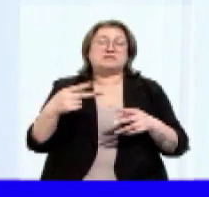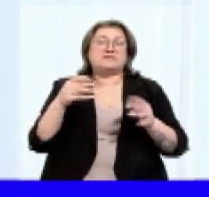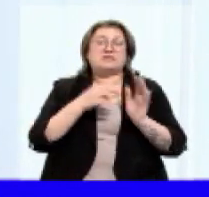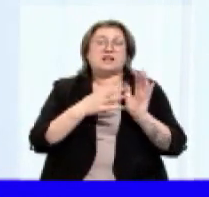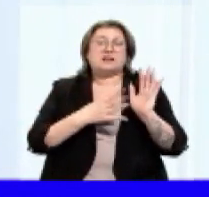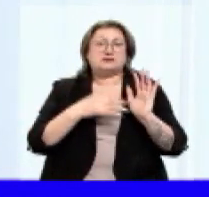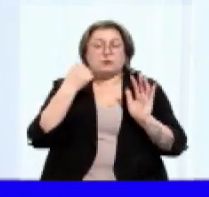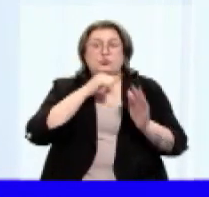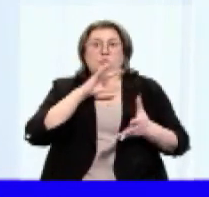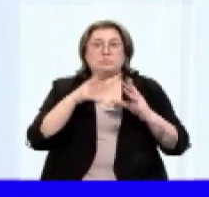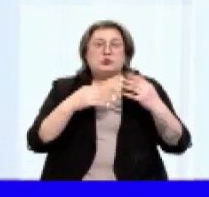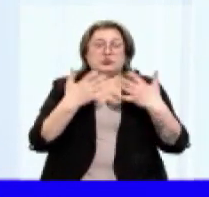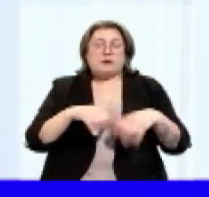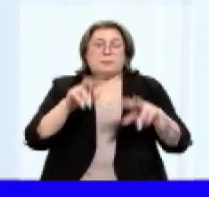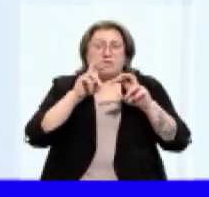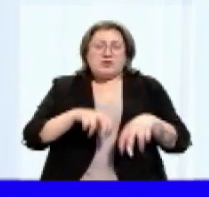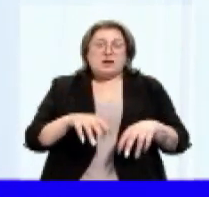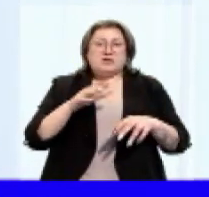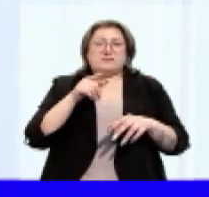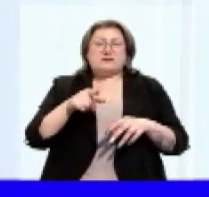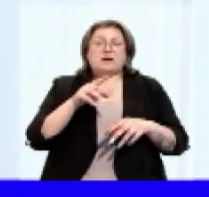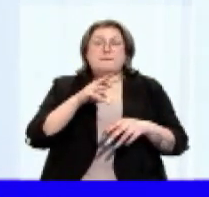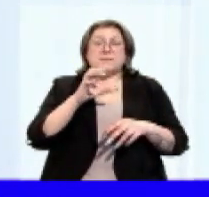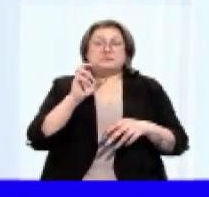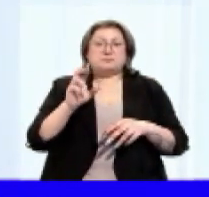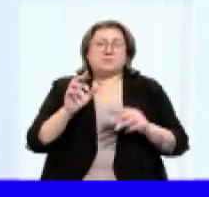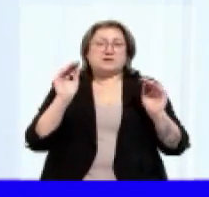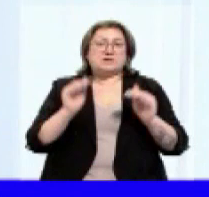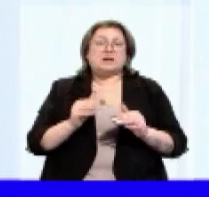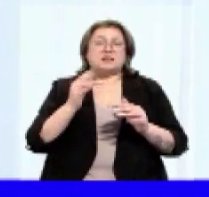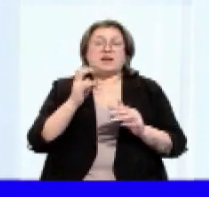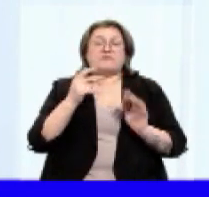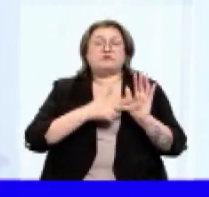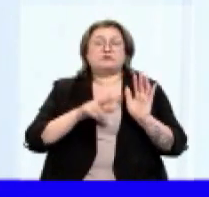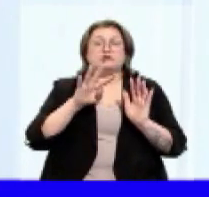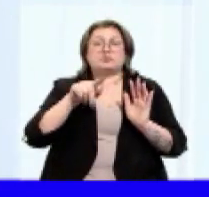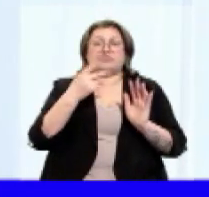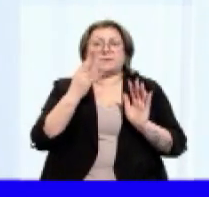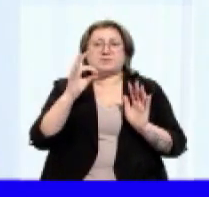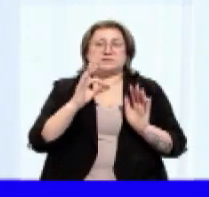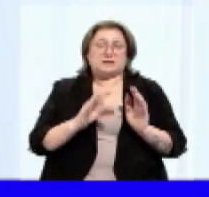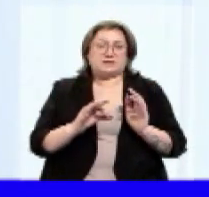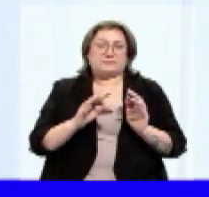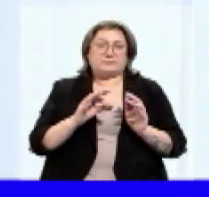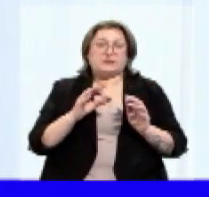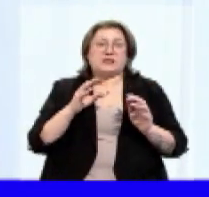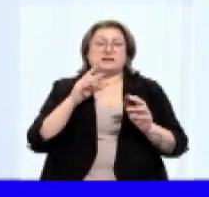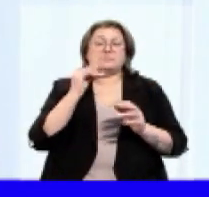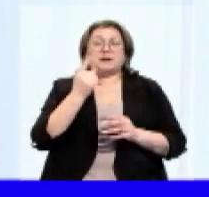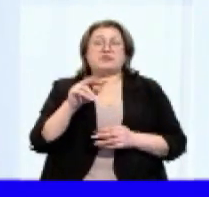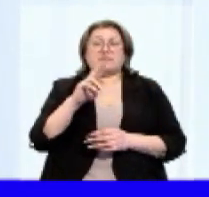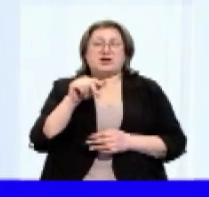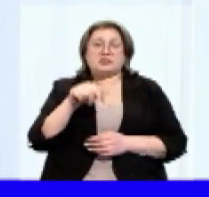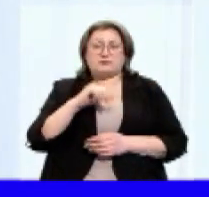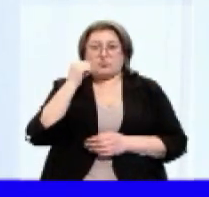2019 годом общее количество проверок в отношении субъектов МСБ сократилось на 84,2%. Вместе с тем, с 1